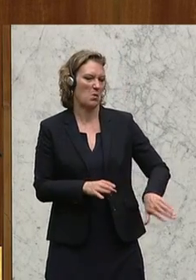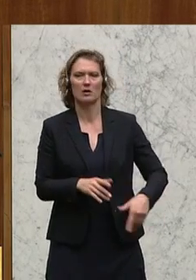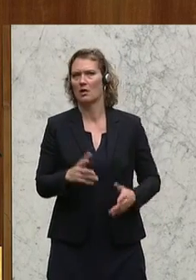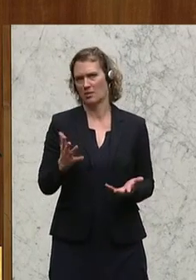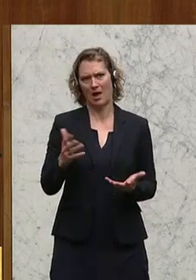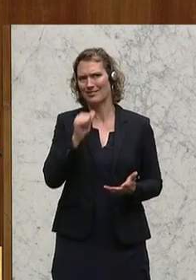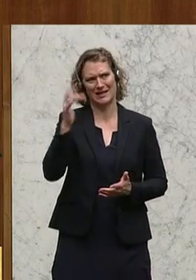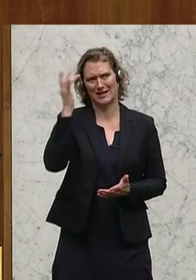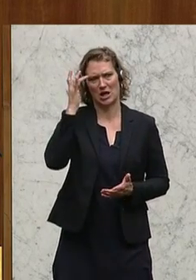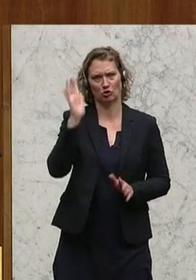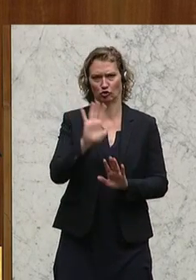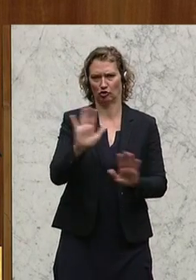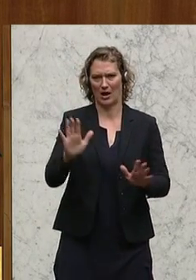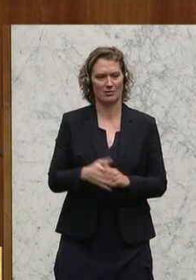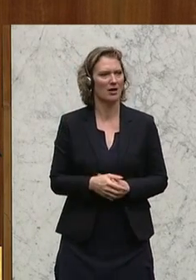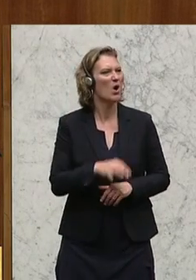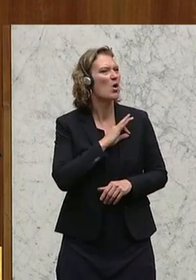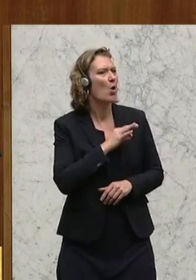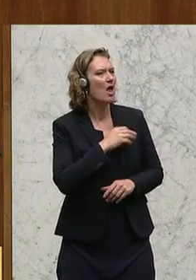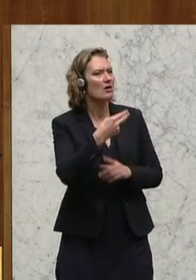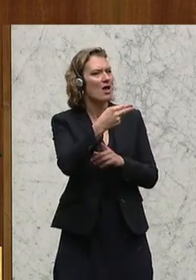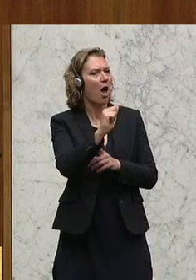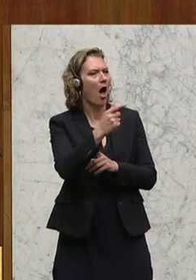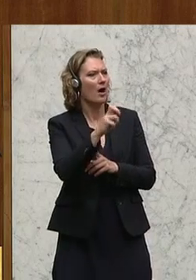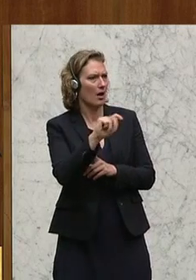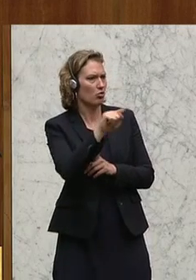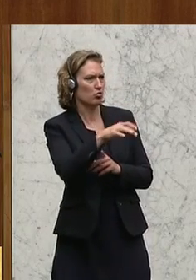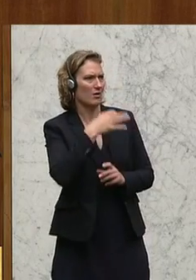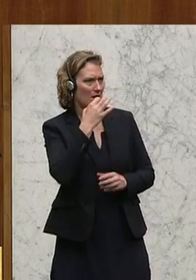Kollege Hagen. Sie werden das sicher danach erklären.